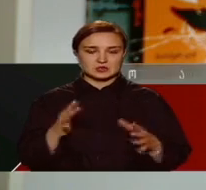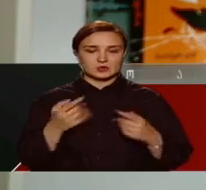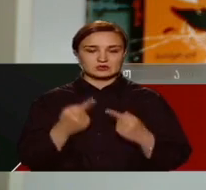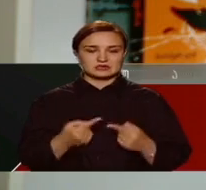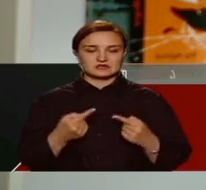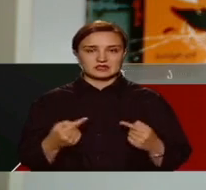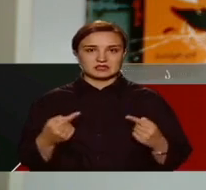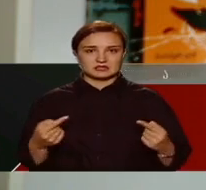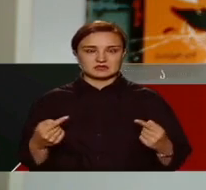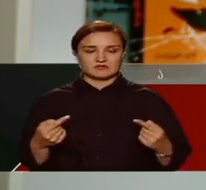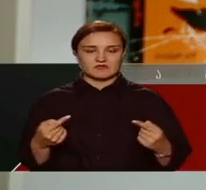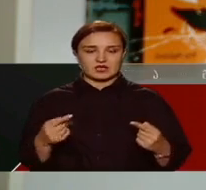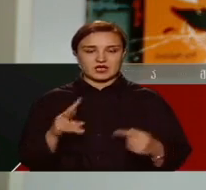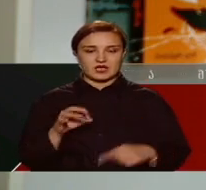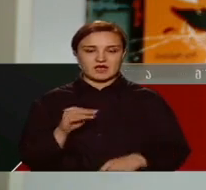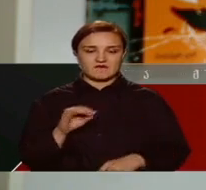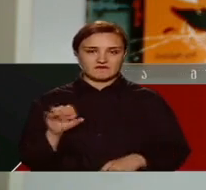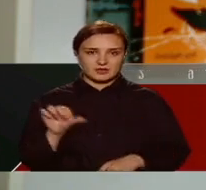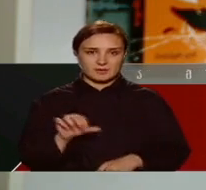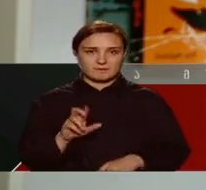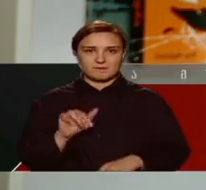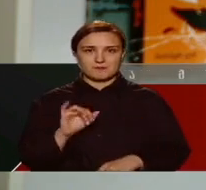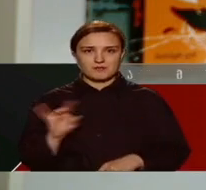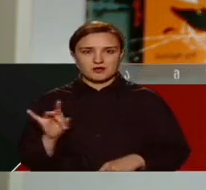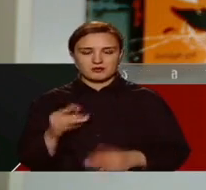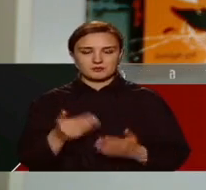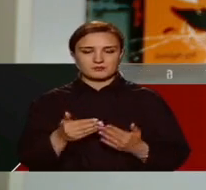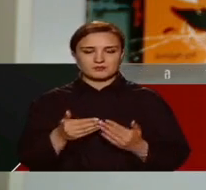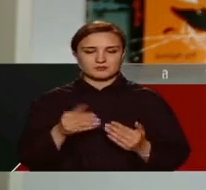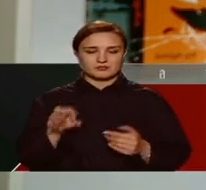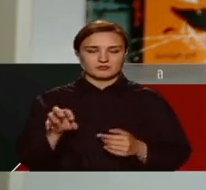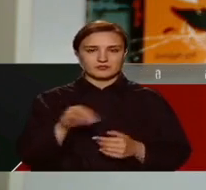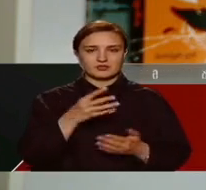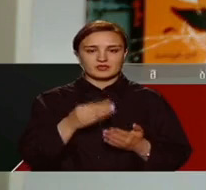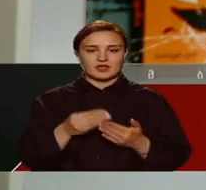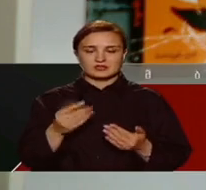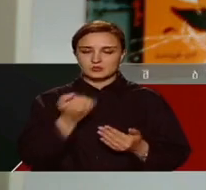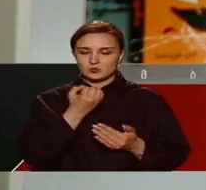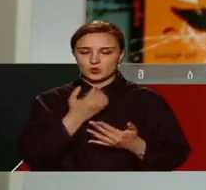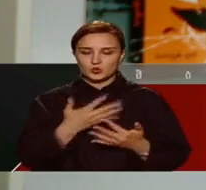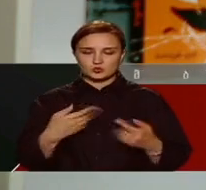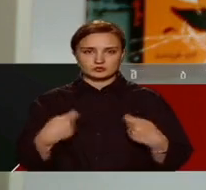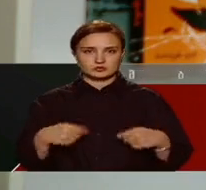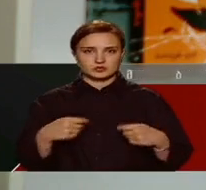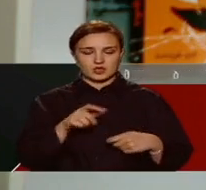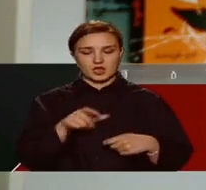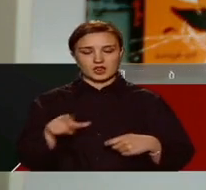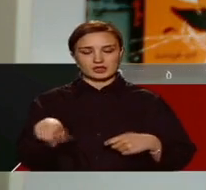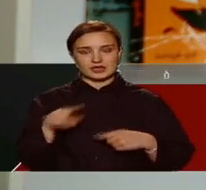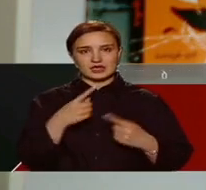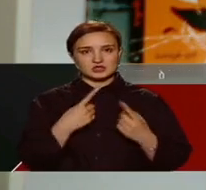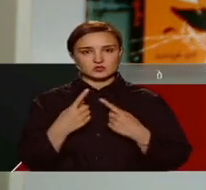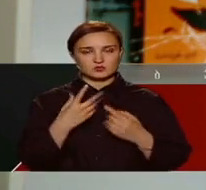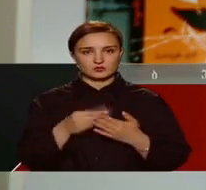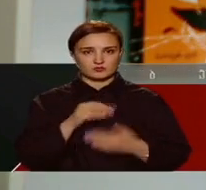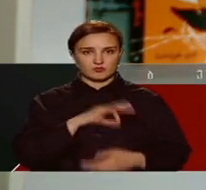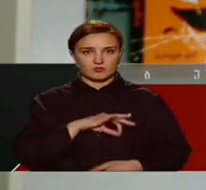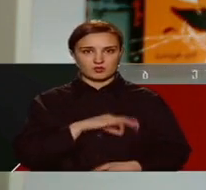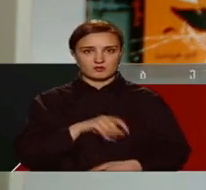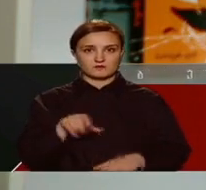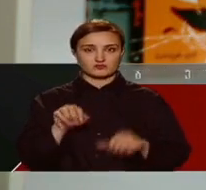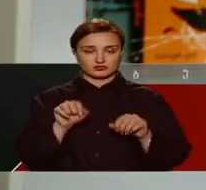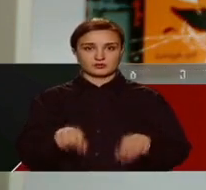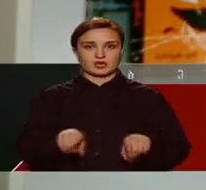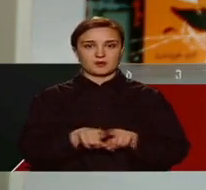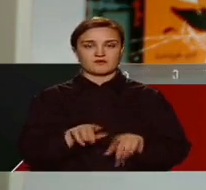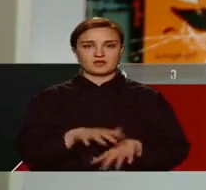sva kafe barebi da დაწესებულებები თავიანთ პროდუქციას გამოფერენ ხოლმე, ხალხს ელაპარაკებიან საკუთარ მომხმარებლებს. ხო შეიძლება